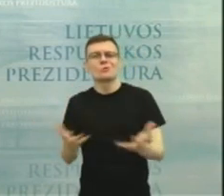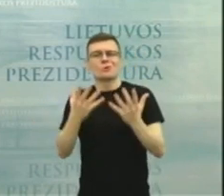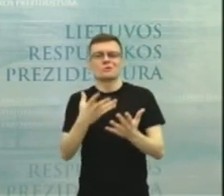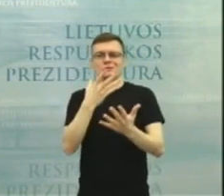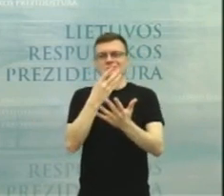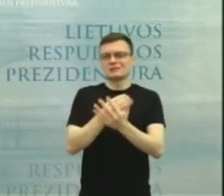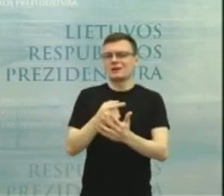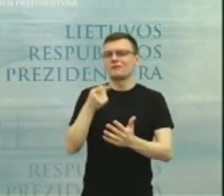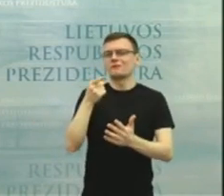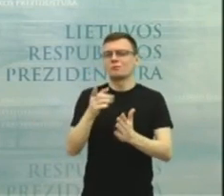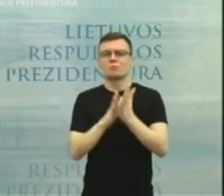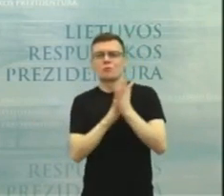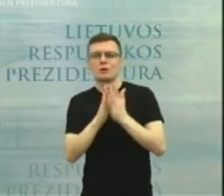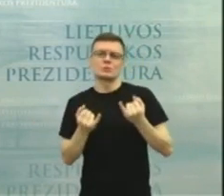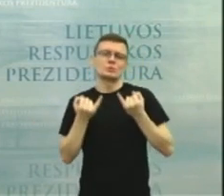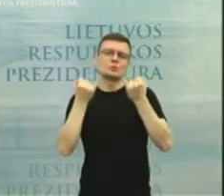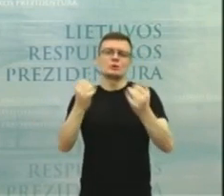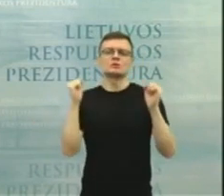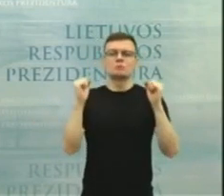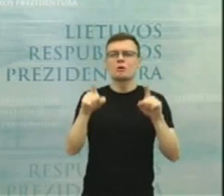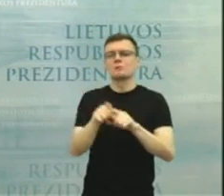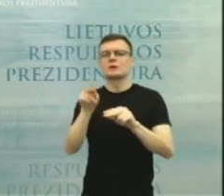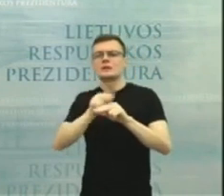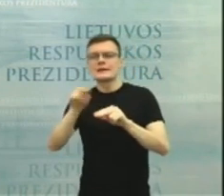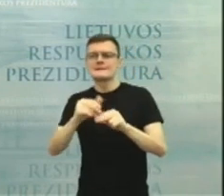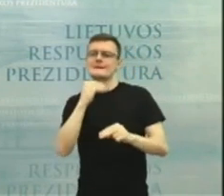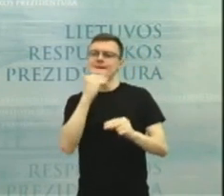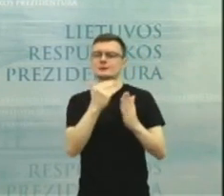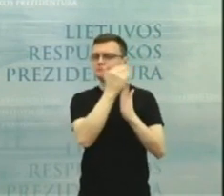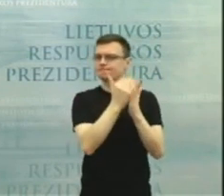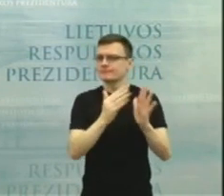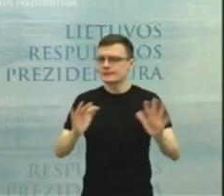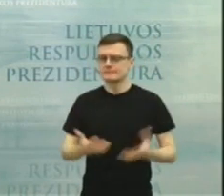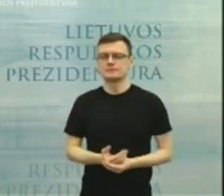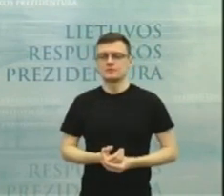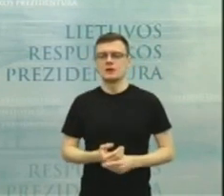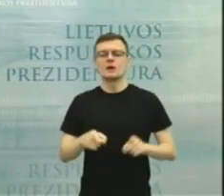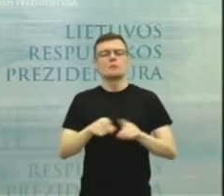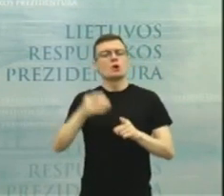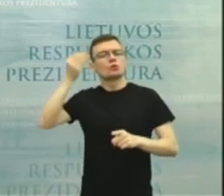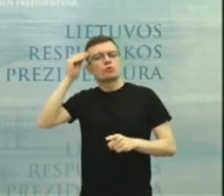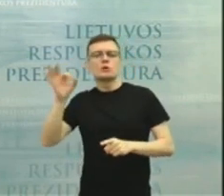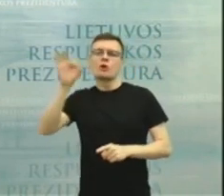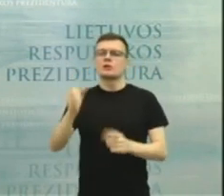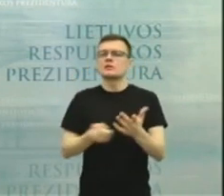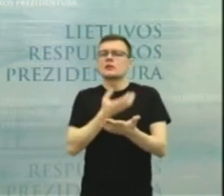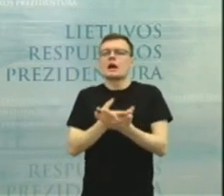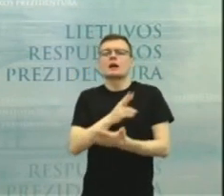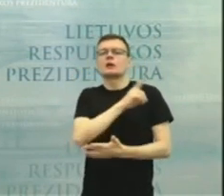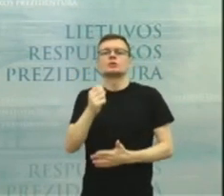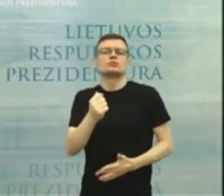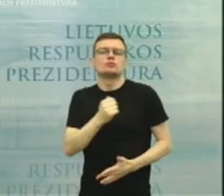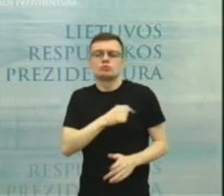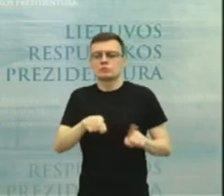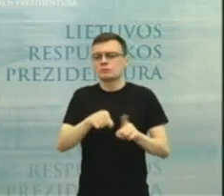sportininkus ir trenerius labai aiškiais kriterijais, rūpintis talentais nuo mažumos, jos identifikuoti ir